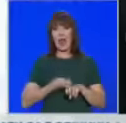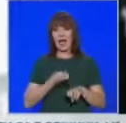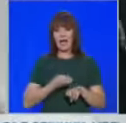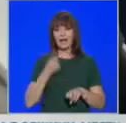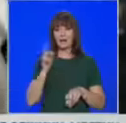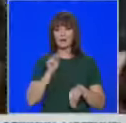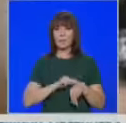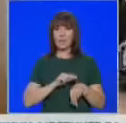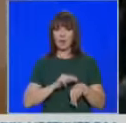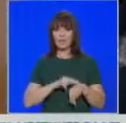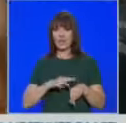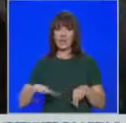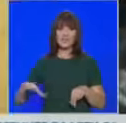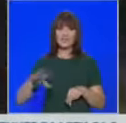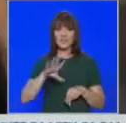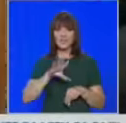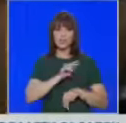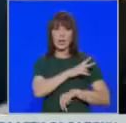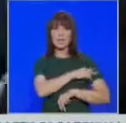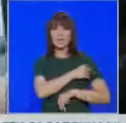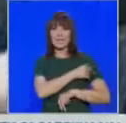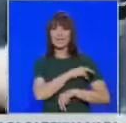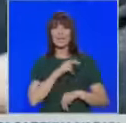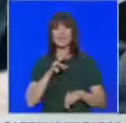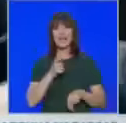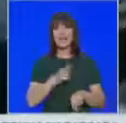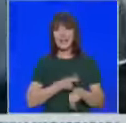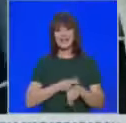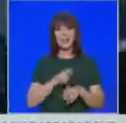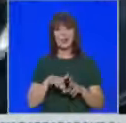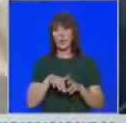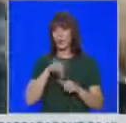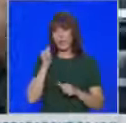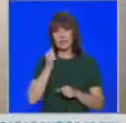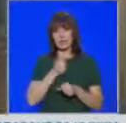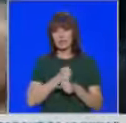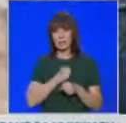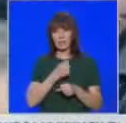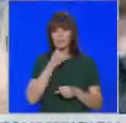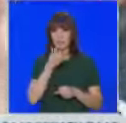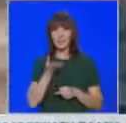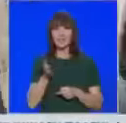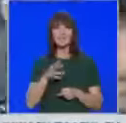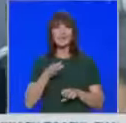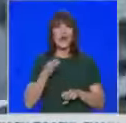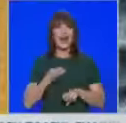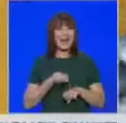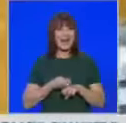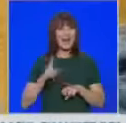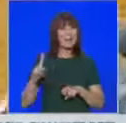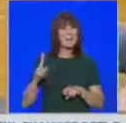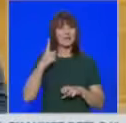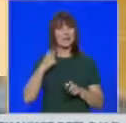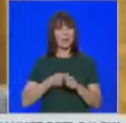всички съдебни медици в Стара Загора си направиха отвод. Те отказаха да работят по случая, след като лекарят изготвил